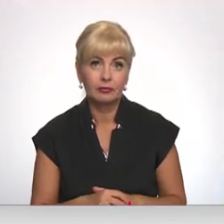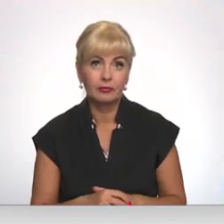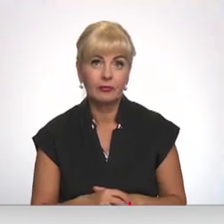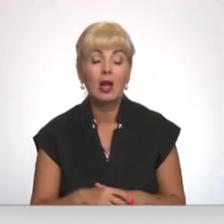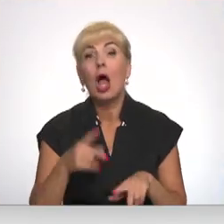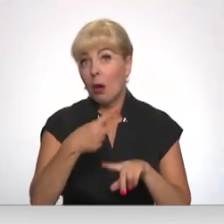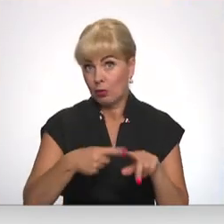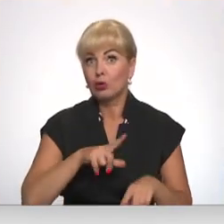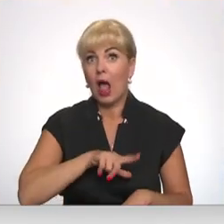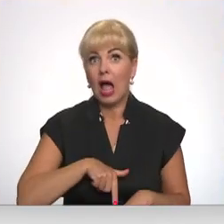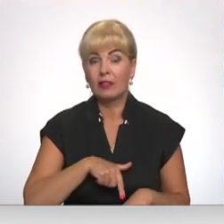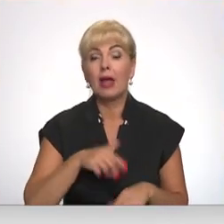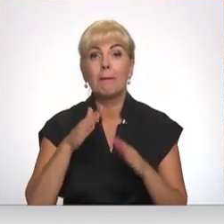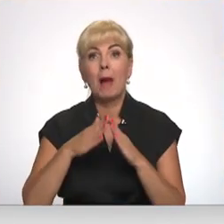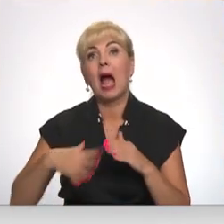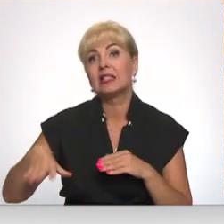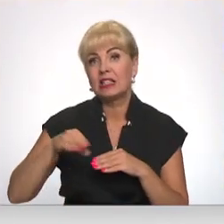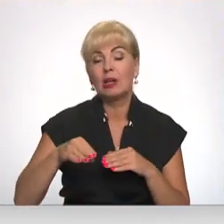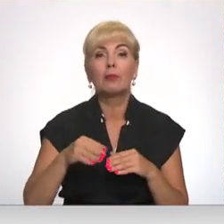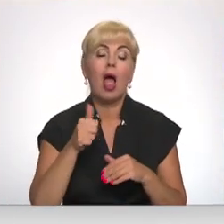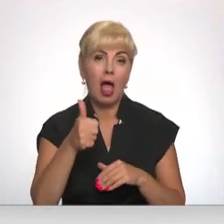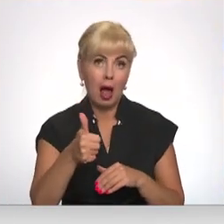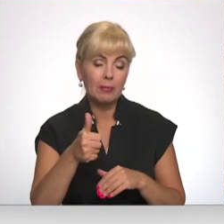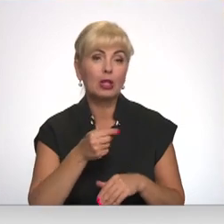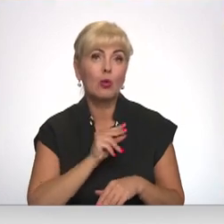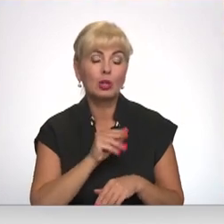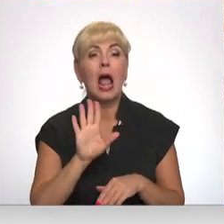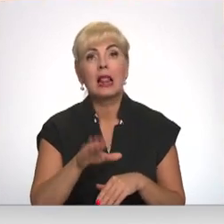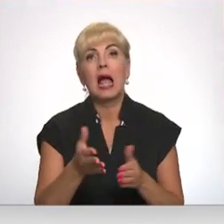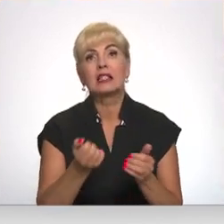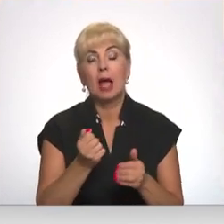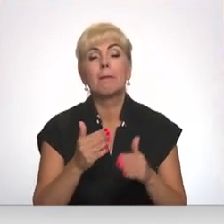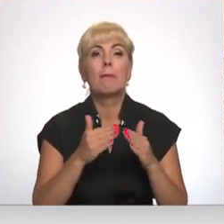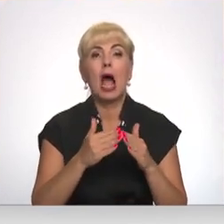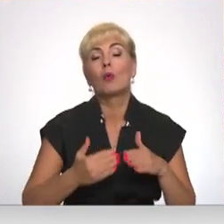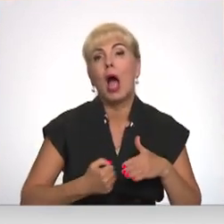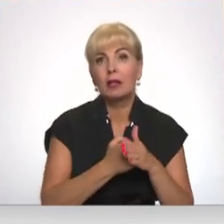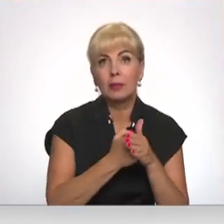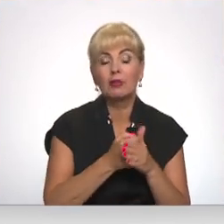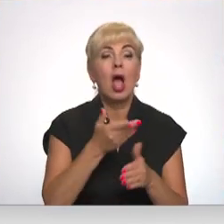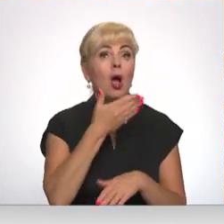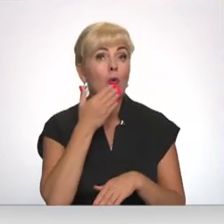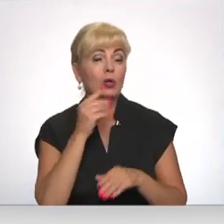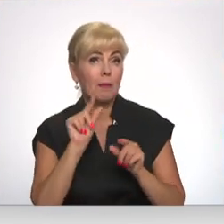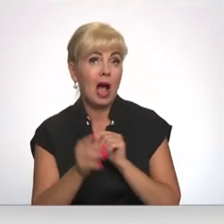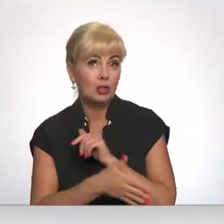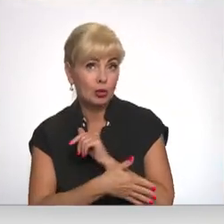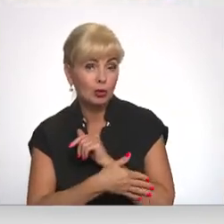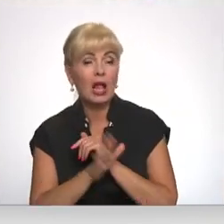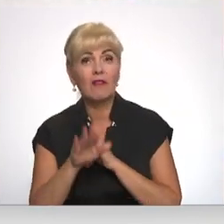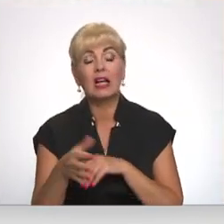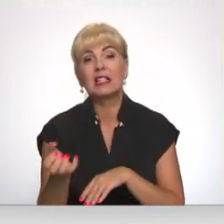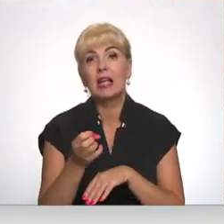Teju puse Latvijas mājsaimniecība ir pārāk turīgas, lai saņemtu mājokļu atbalstu, un nepietiekam turīgas, lai varētu saņemt hipotekāro